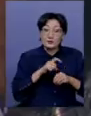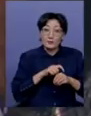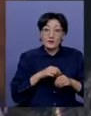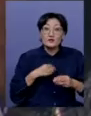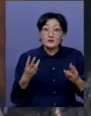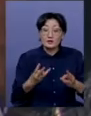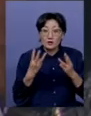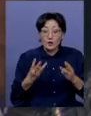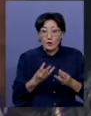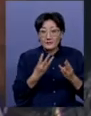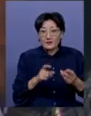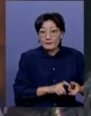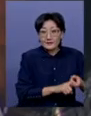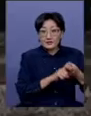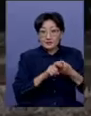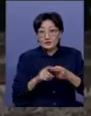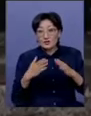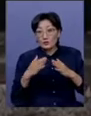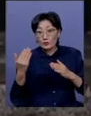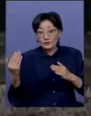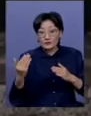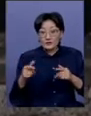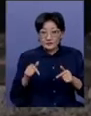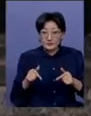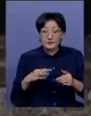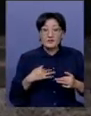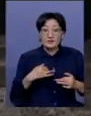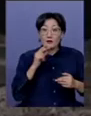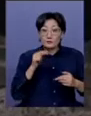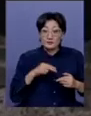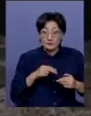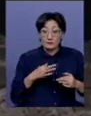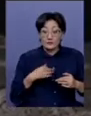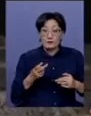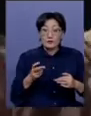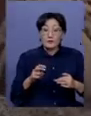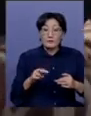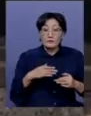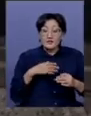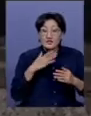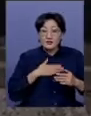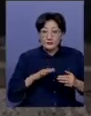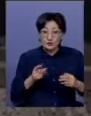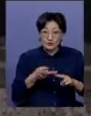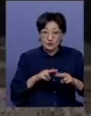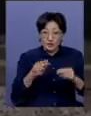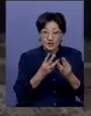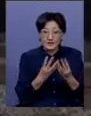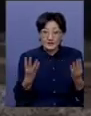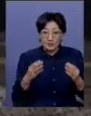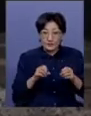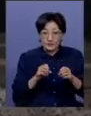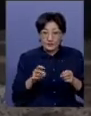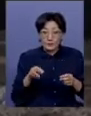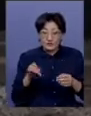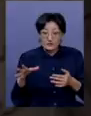горим. Уже пламя перекидывалось на дом на него. Я крайняя тут. Я крайняя, мне ходить. Мне неприятно, что такие вот заборы, что вот такое все.